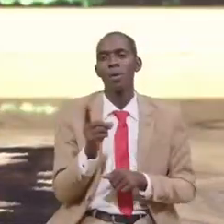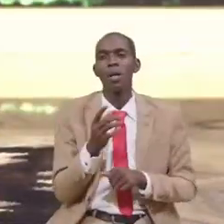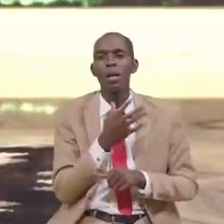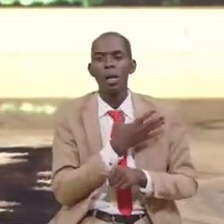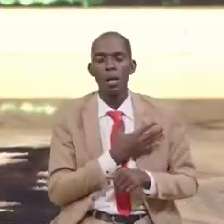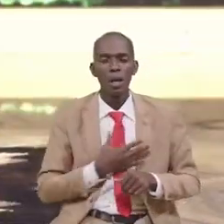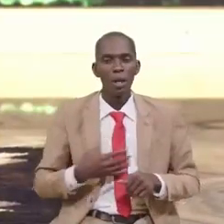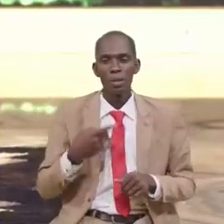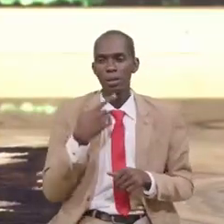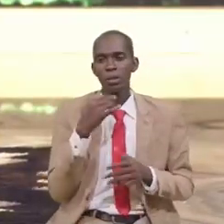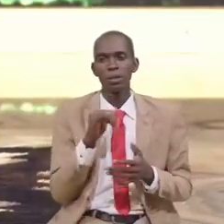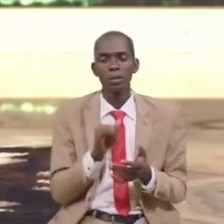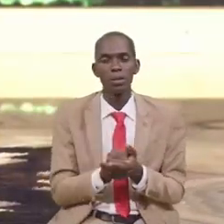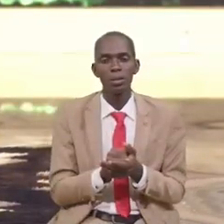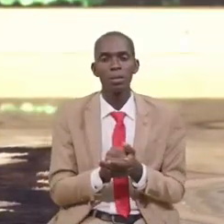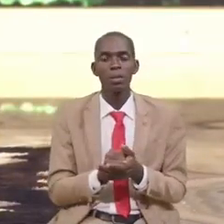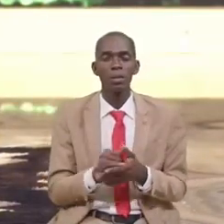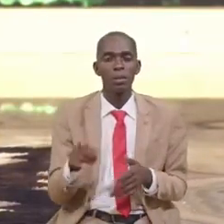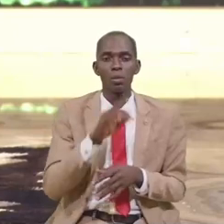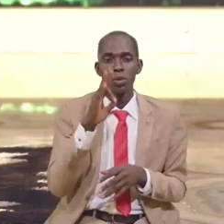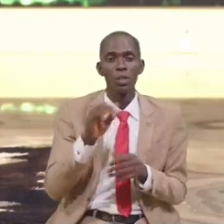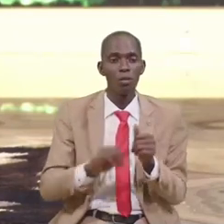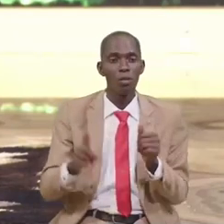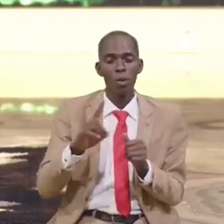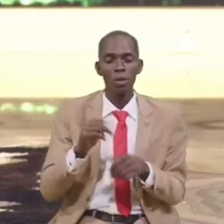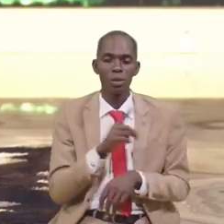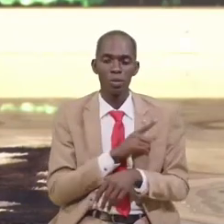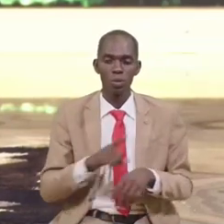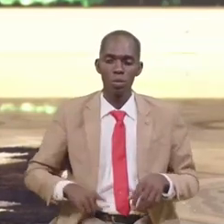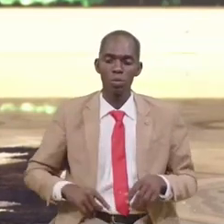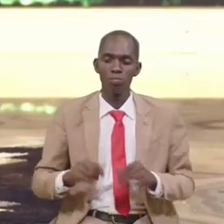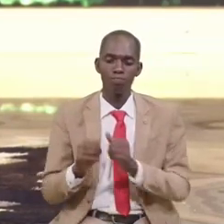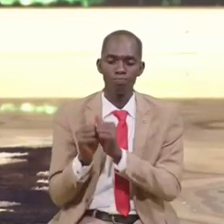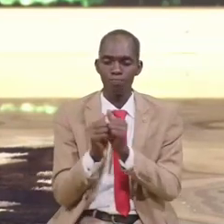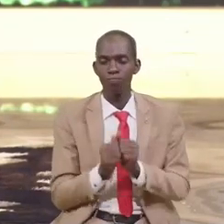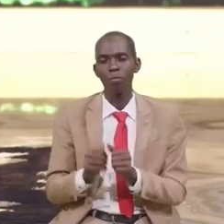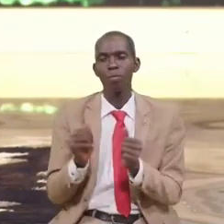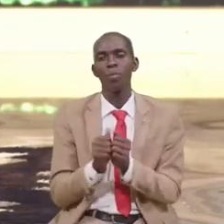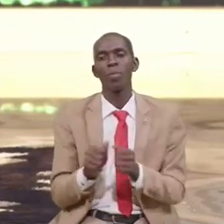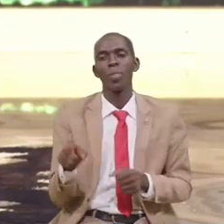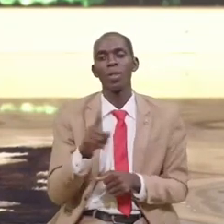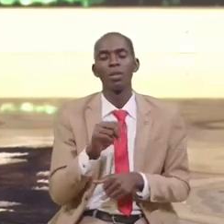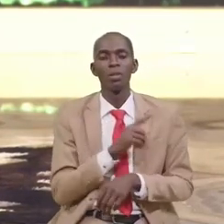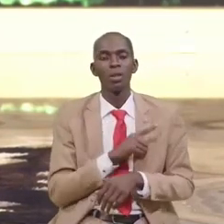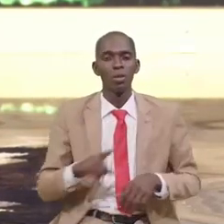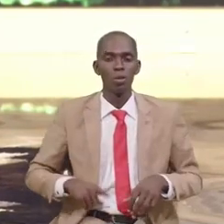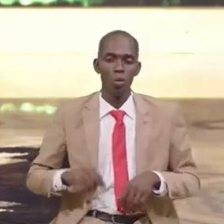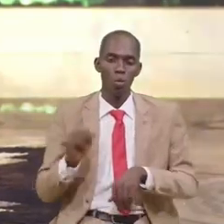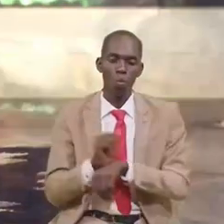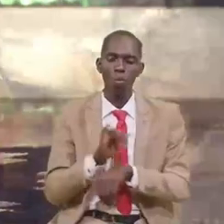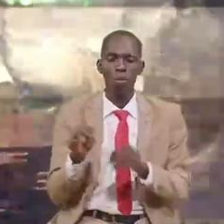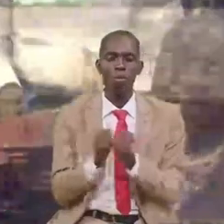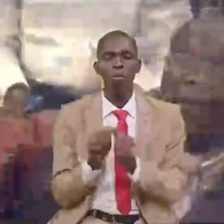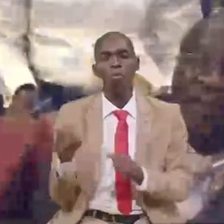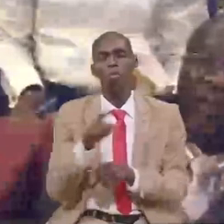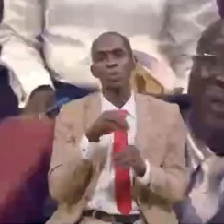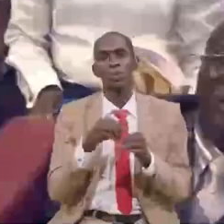Seigneur travaillait avec eux. Le Seigneur travaillera avec